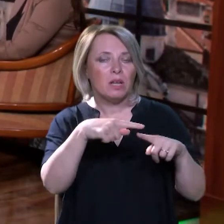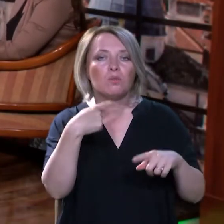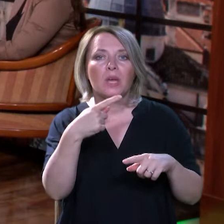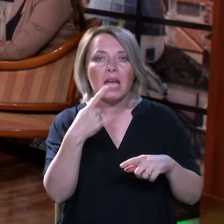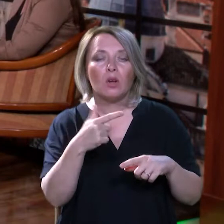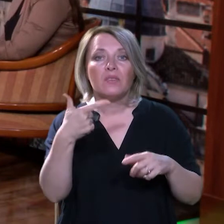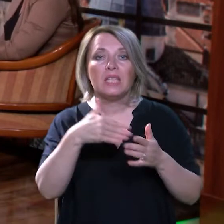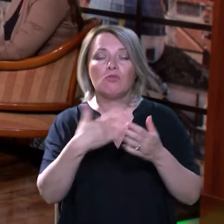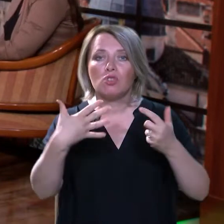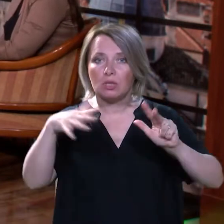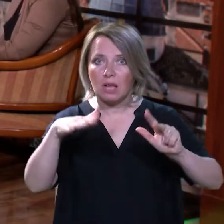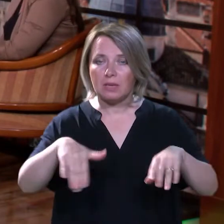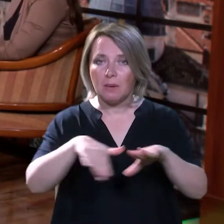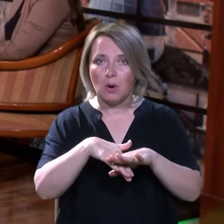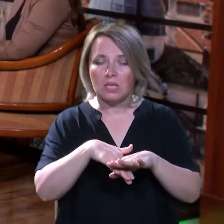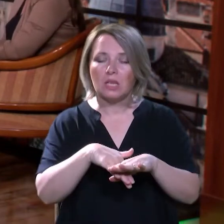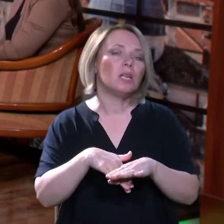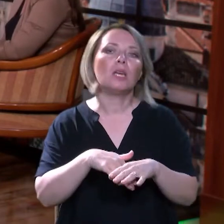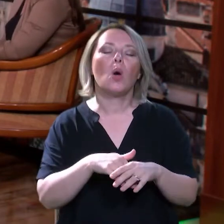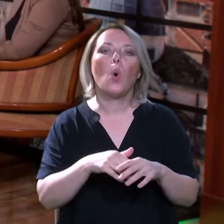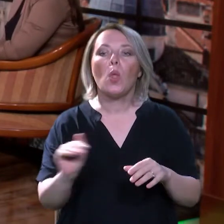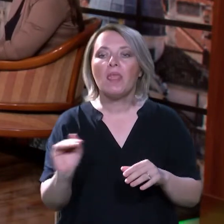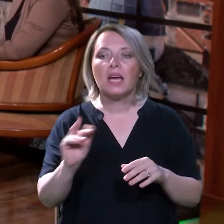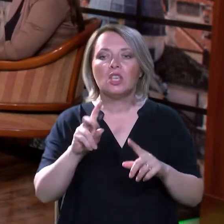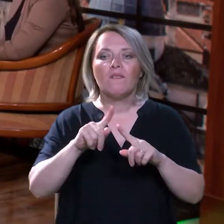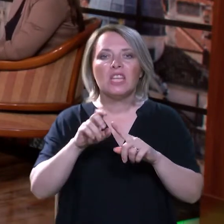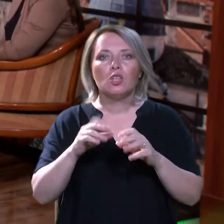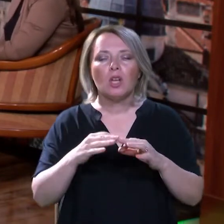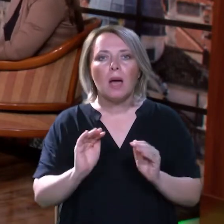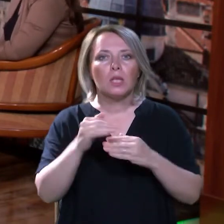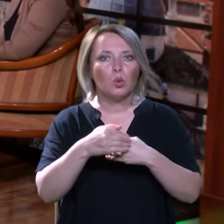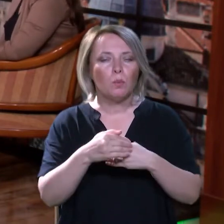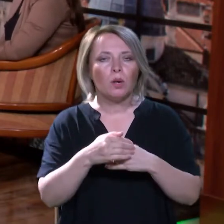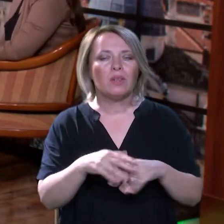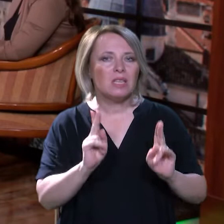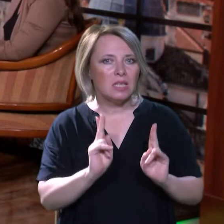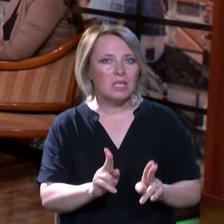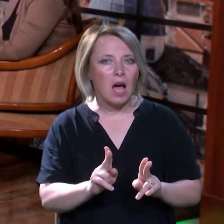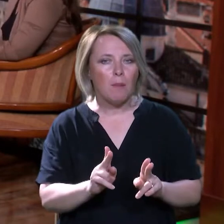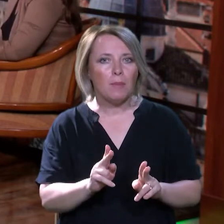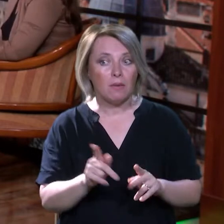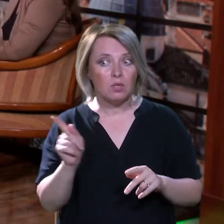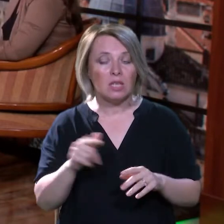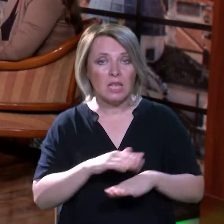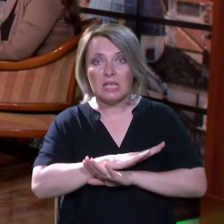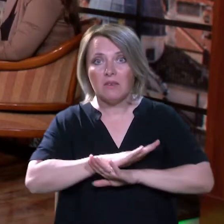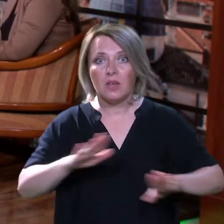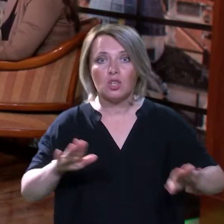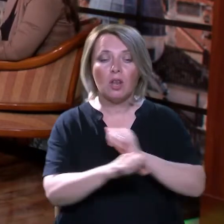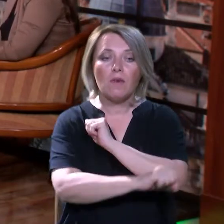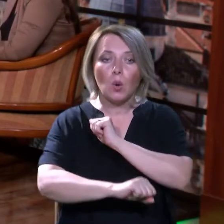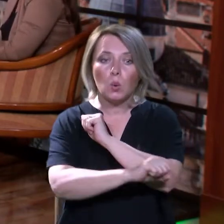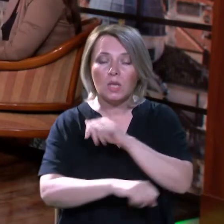smo rekli da su 2018. zaposleni u dječjim vrtićima Dubrovnik, da se zapravo tada i diplomirali